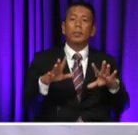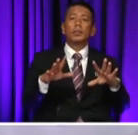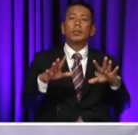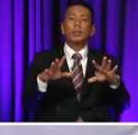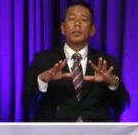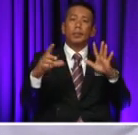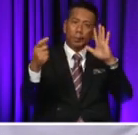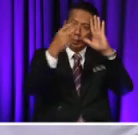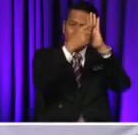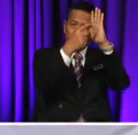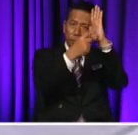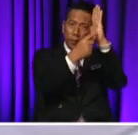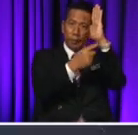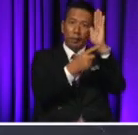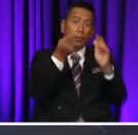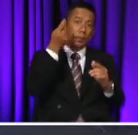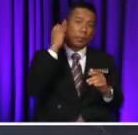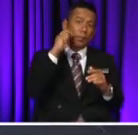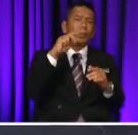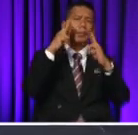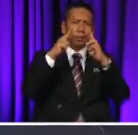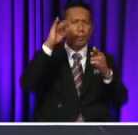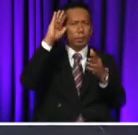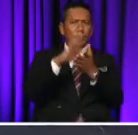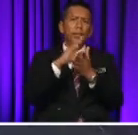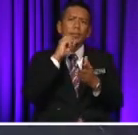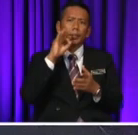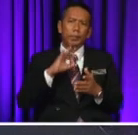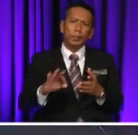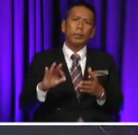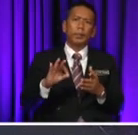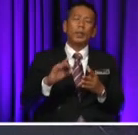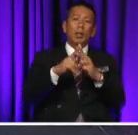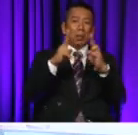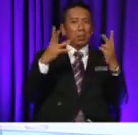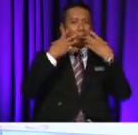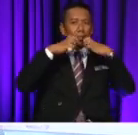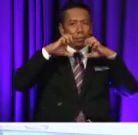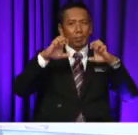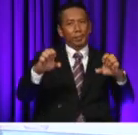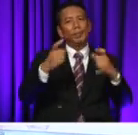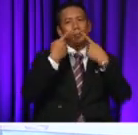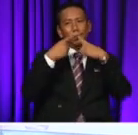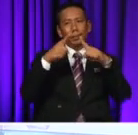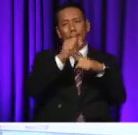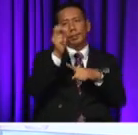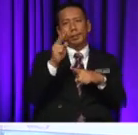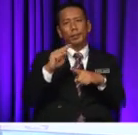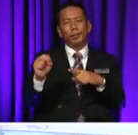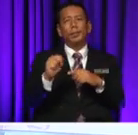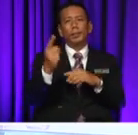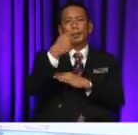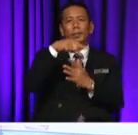ditempelkan tadi Ustadzah percaya syafiqah sangat Cemerlang menjawab soal yang susah pada hari